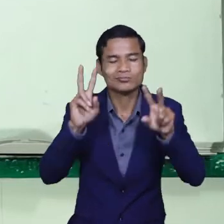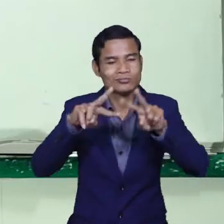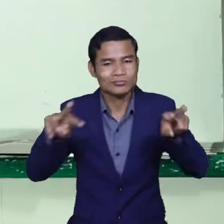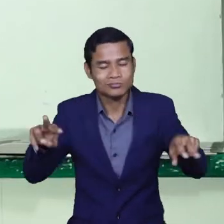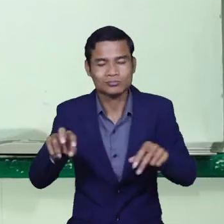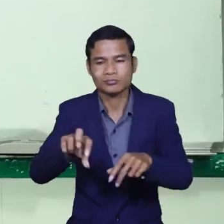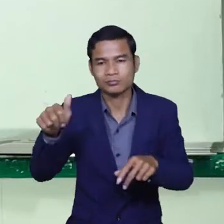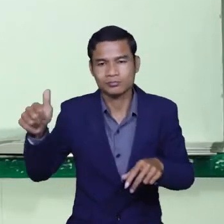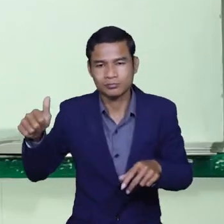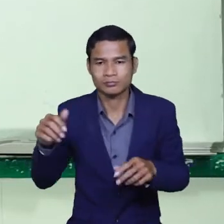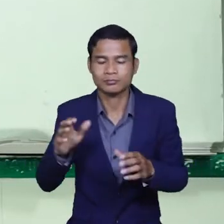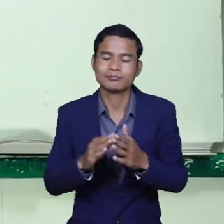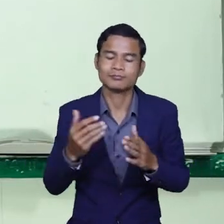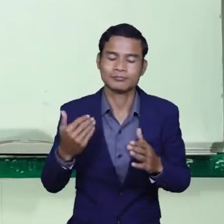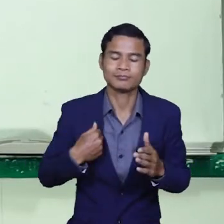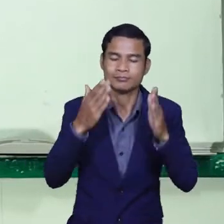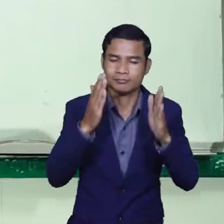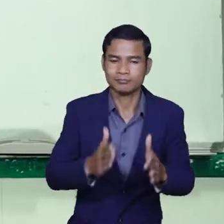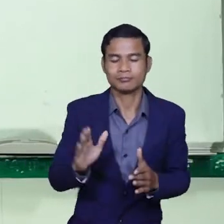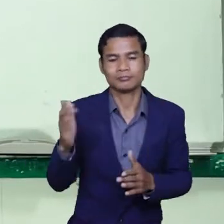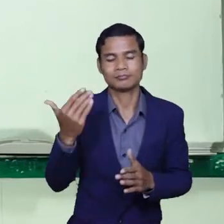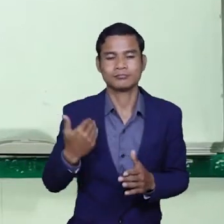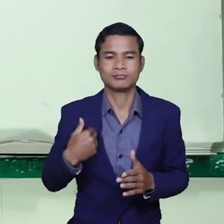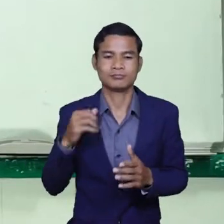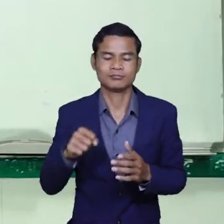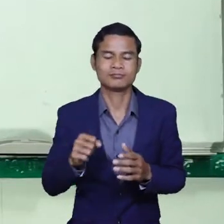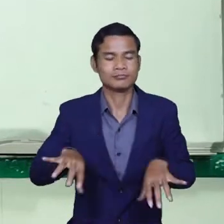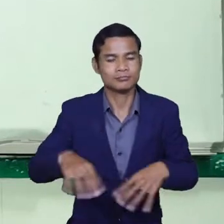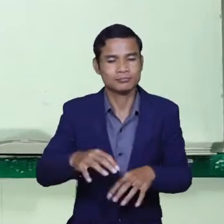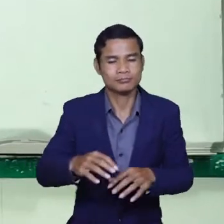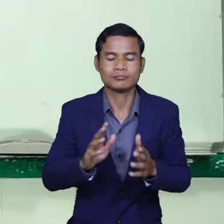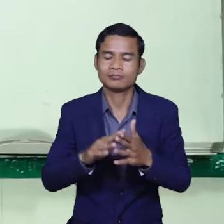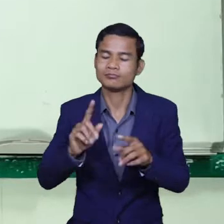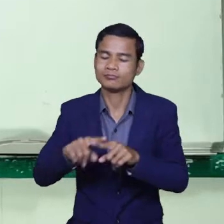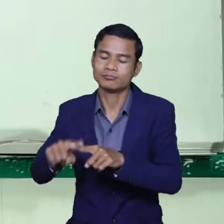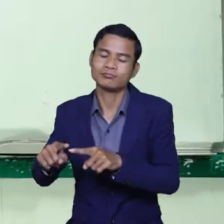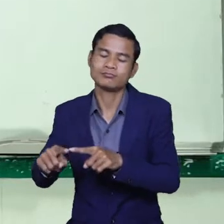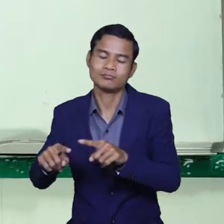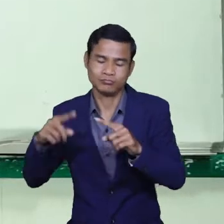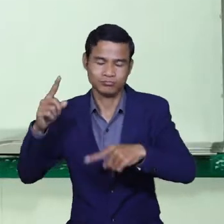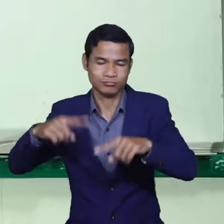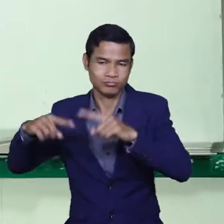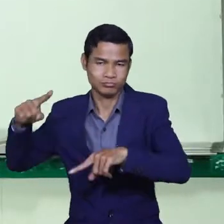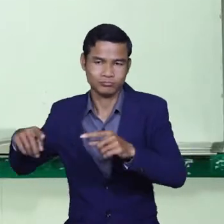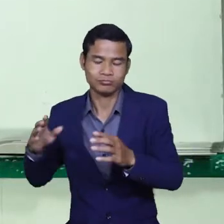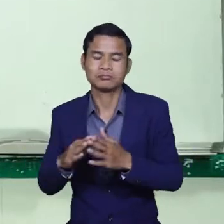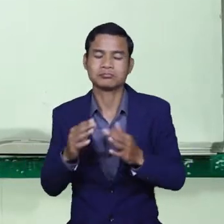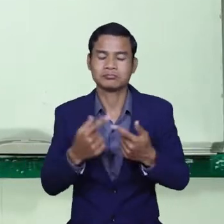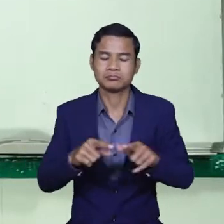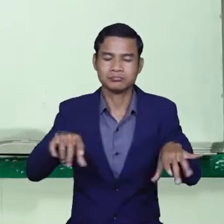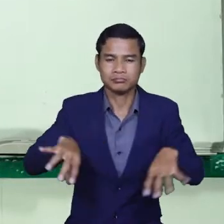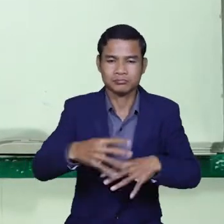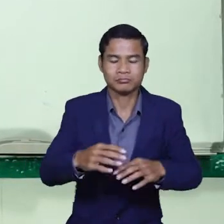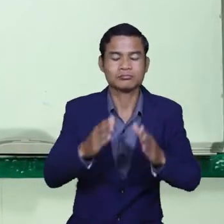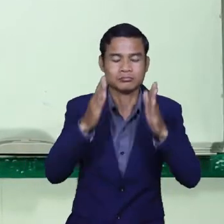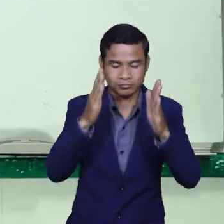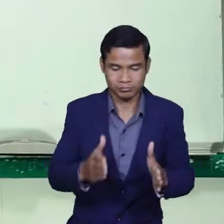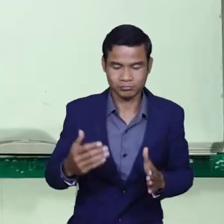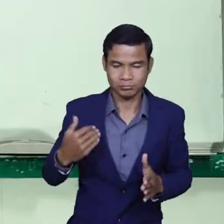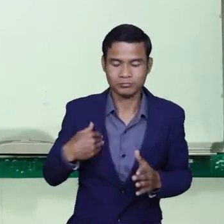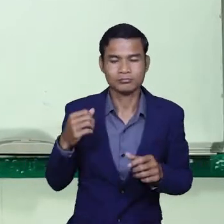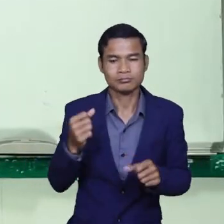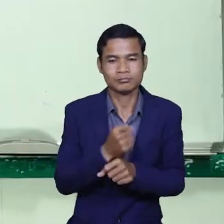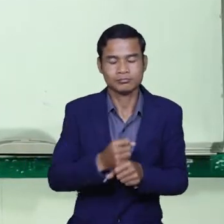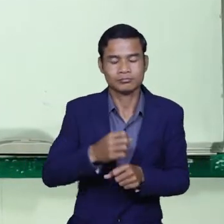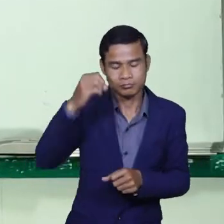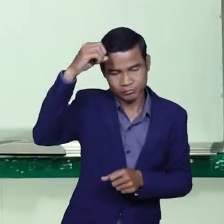ងផ្សេងហើយក៏មានអ្នកខ្លះទៀតចាក៏ចូលចិត្តចាធ្វើសកម្មភាពផ្សេងផ្សេងចាប៉ុន្តែសកម្មភាពដែលមនុស្សយើងចាធ្វើរាល់